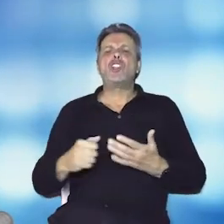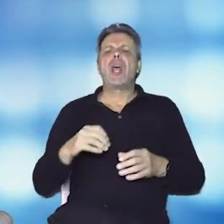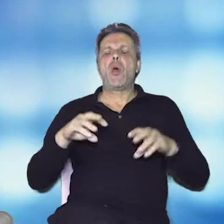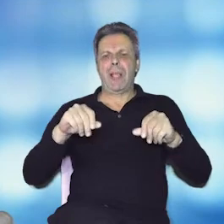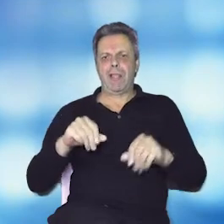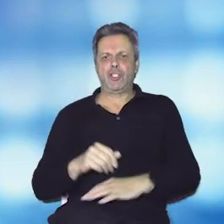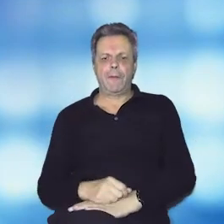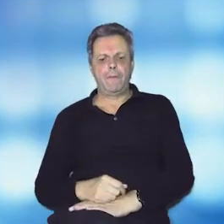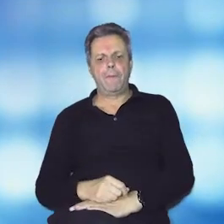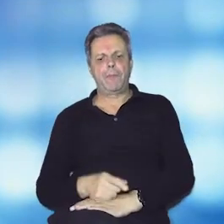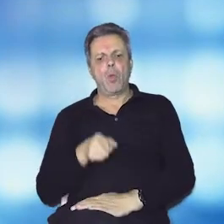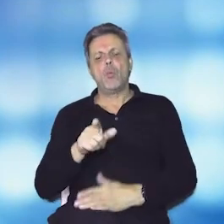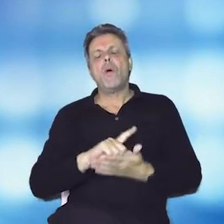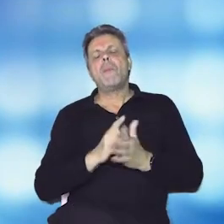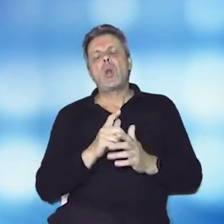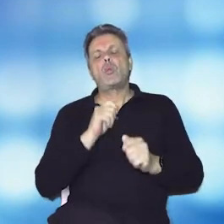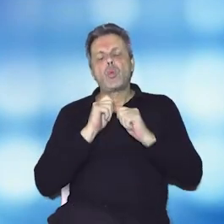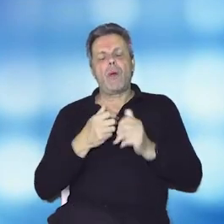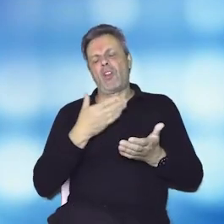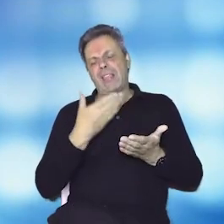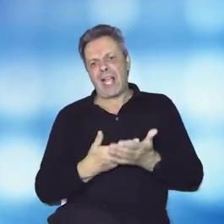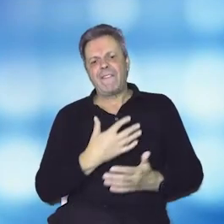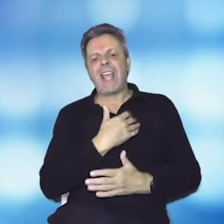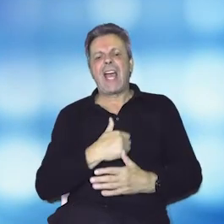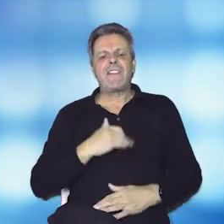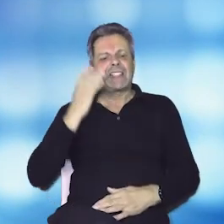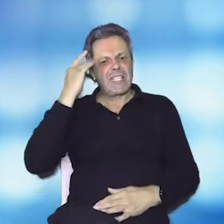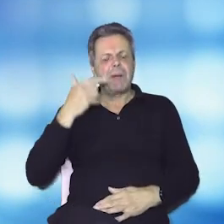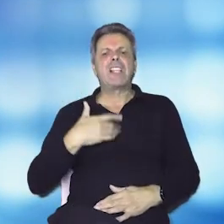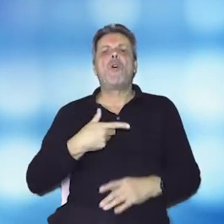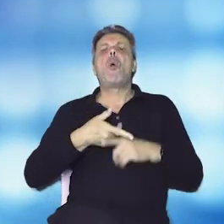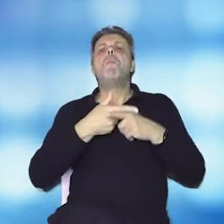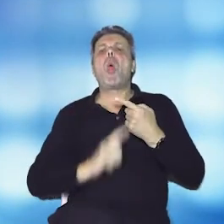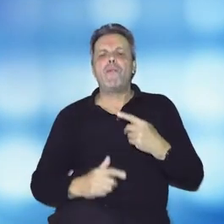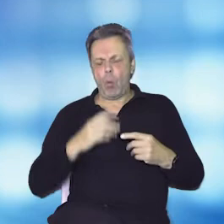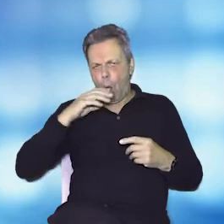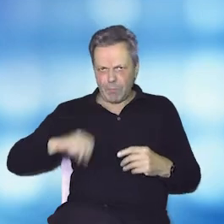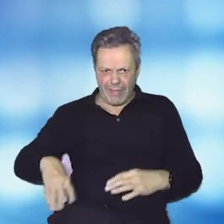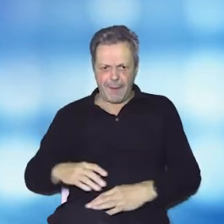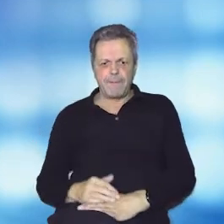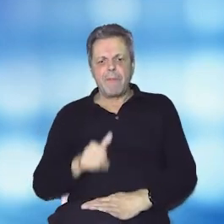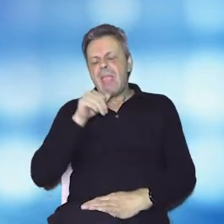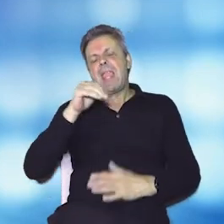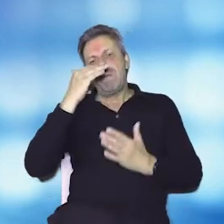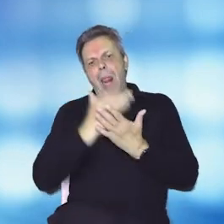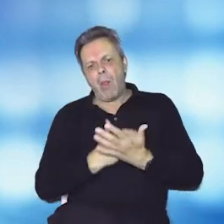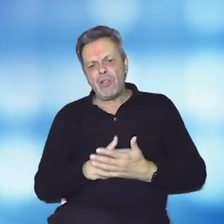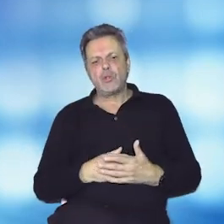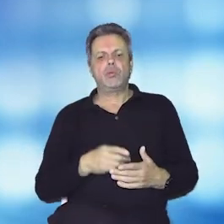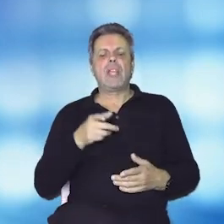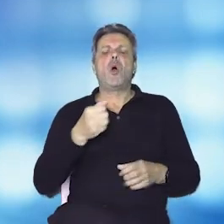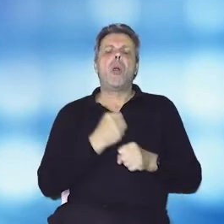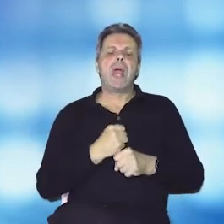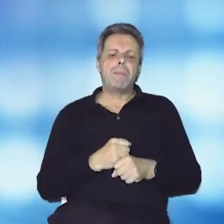zemljište. Pa u ovom trenutku dogovor je takav da Hrvatska zbrine svoju polovicu radioaktivnog otpada i planovi su da to